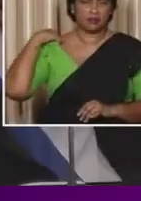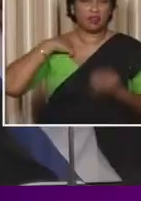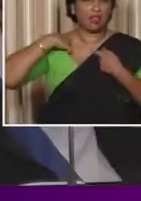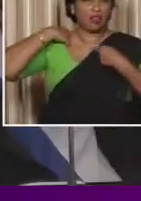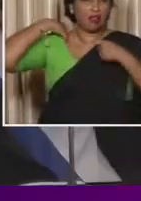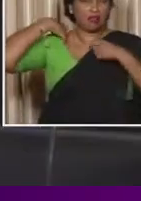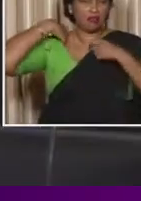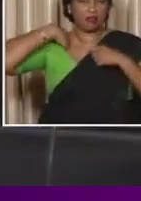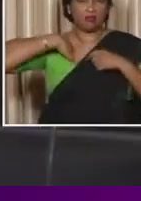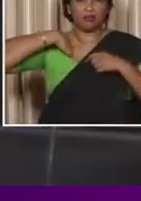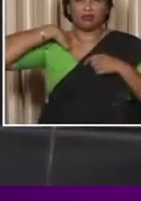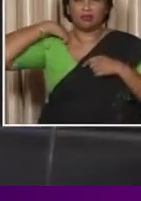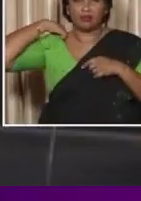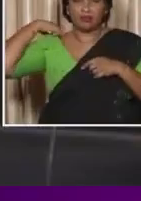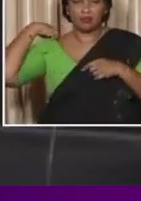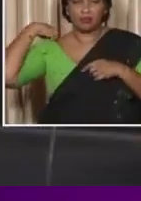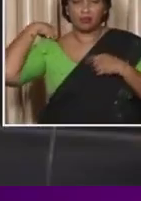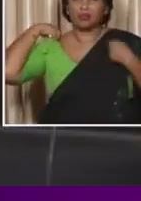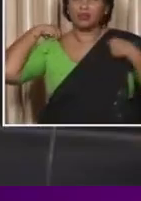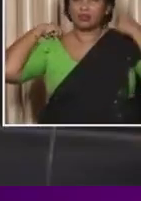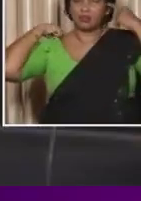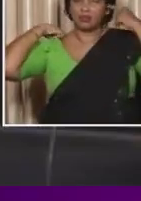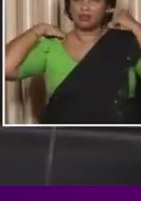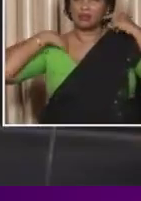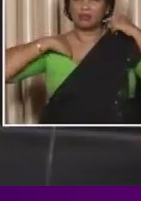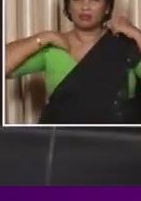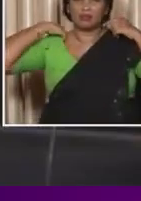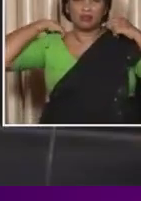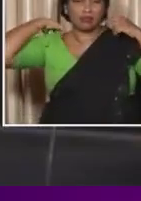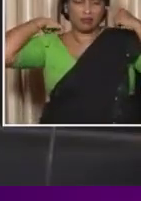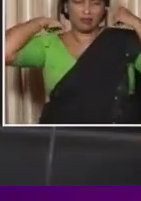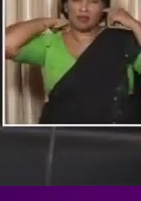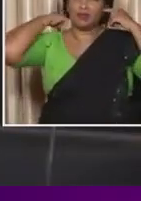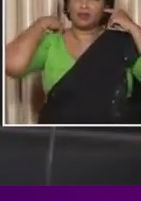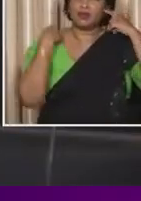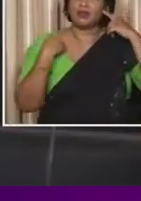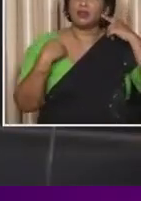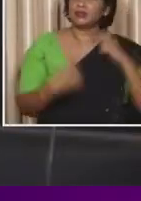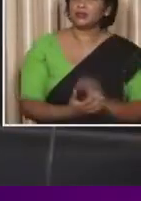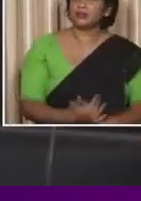இதற்கு பதிலளித்த வெளிவிவகார ராஜாங்க அமைச்சர் தாரக பாலசூரிய,